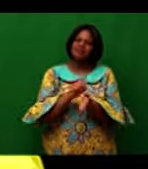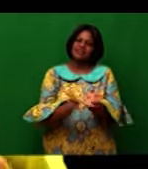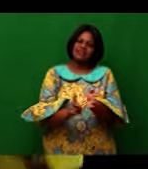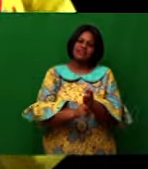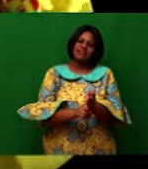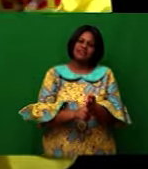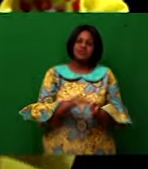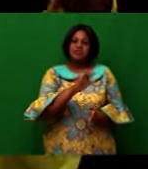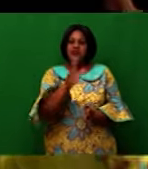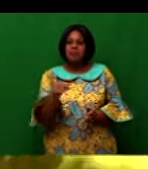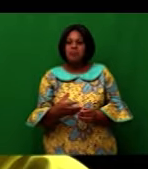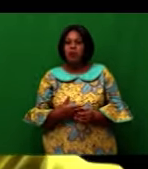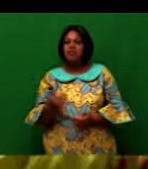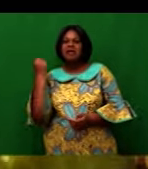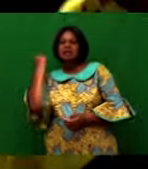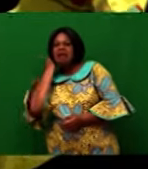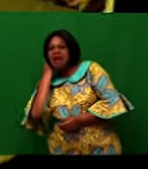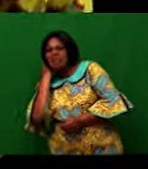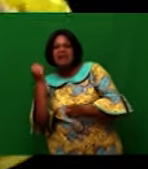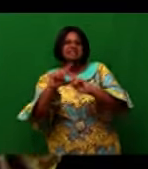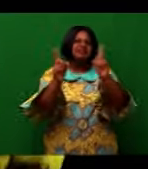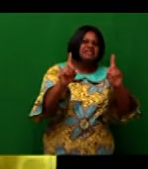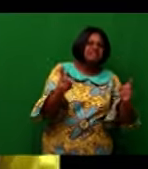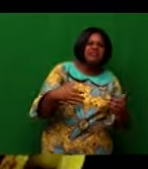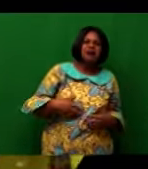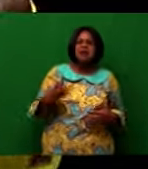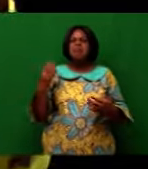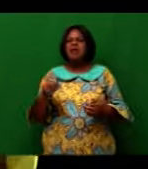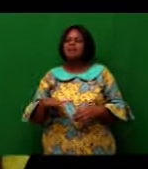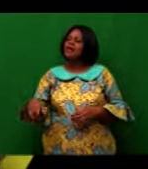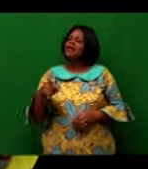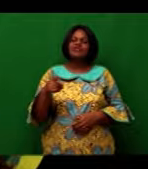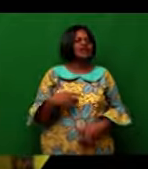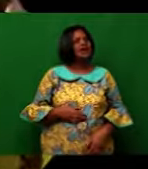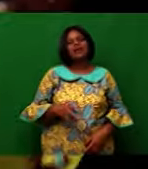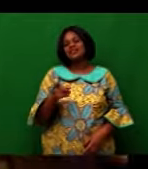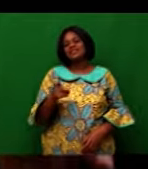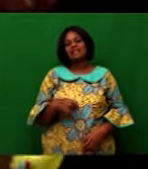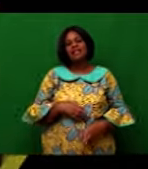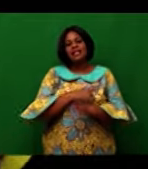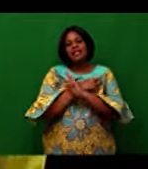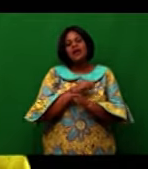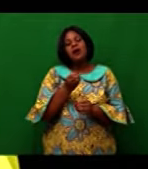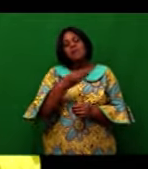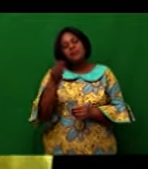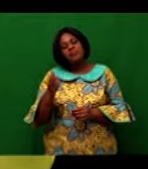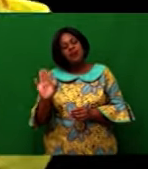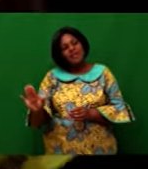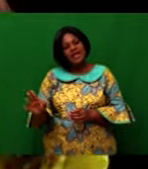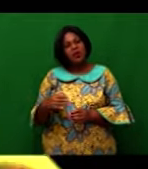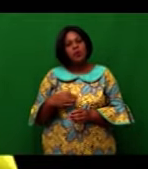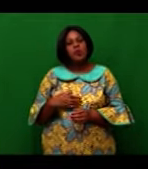vanani, vana vavo vamwe vaizourayana, vamwe vachizodanana, harina rugare, vanoriita risiyei